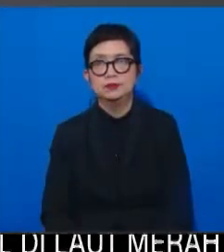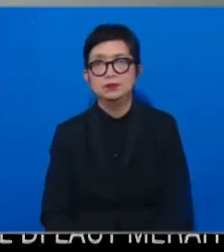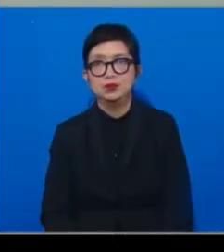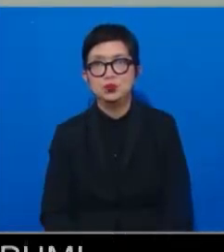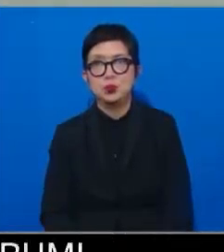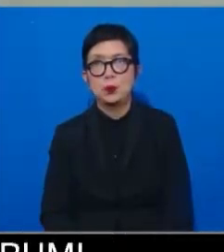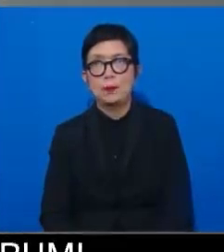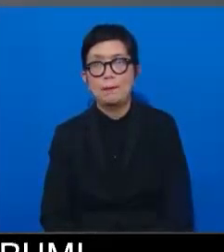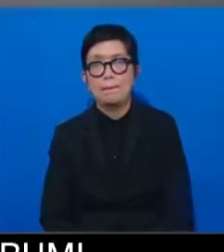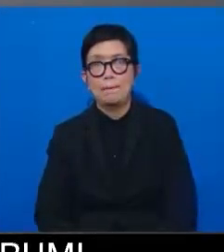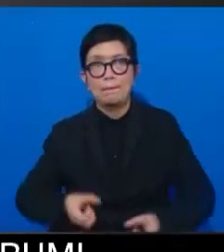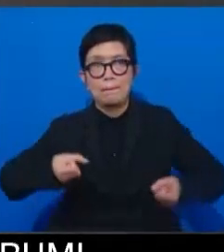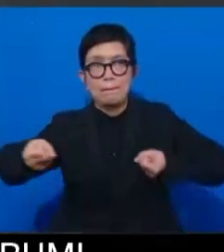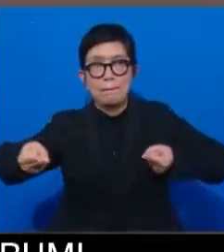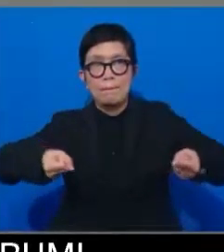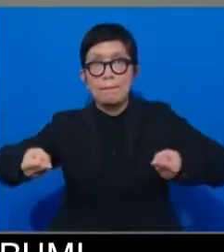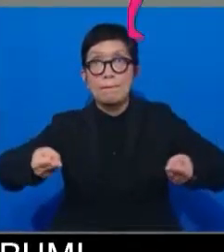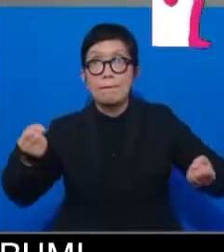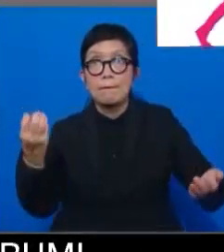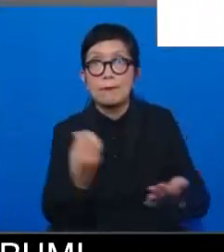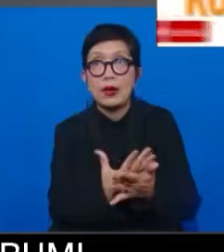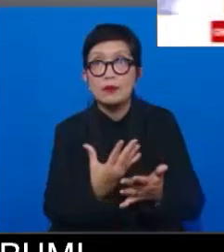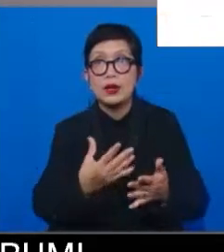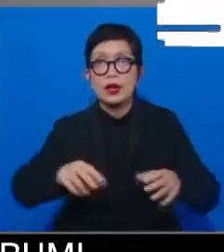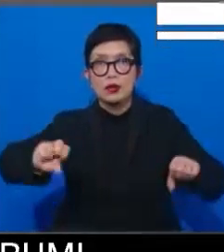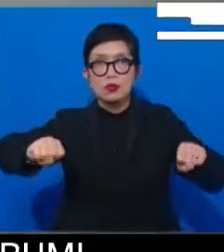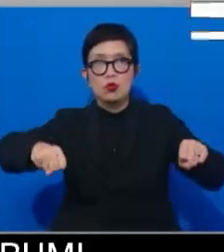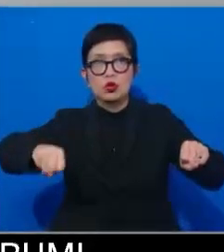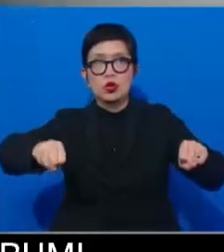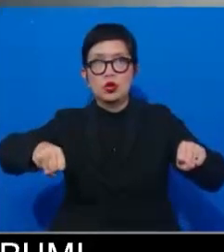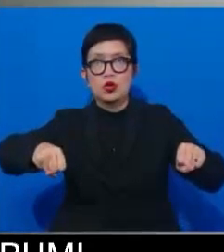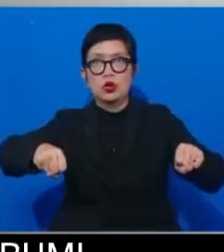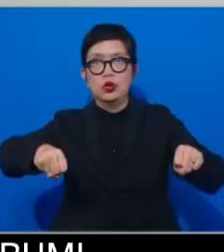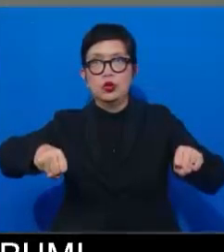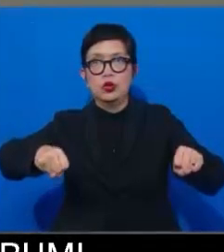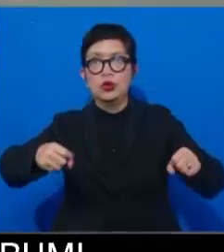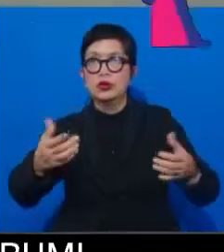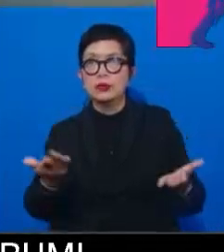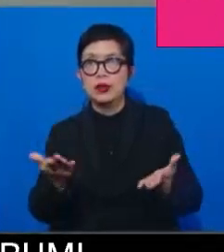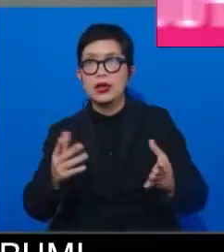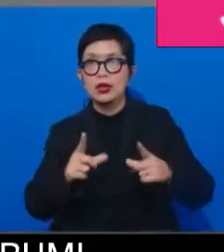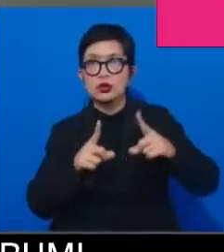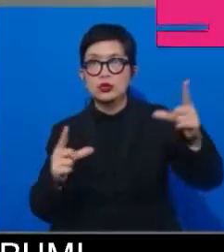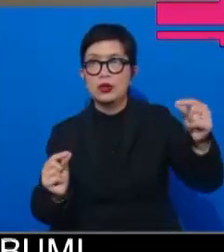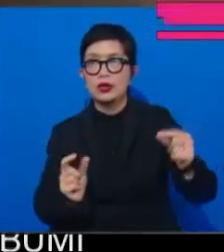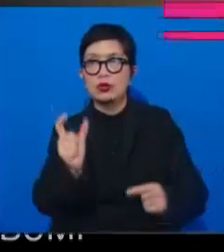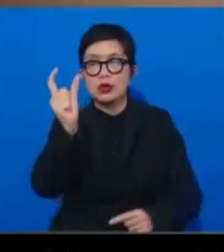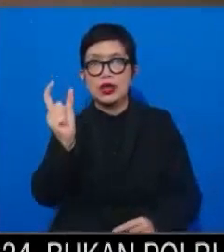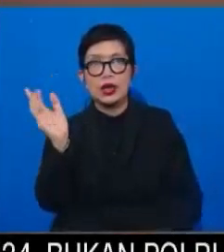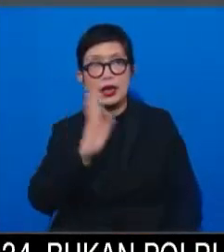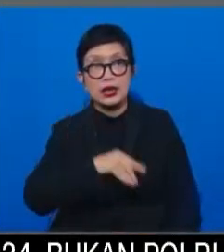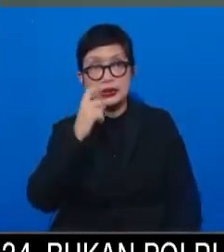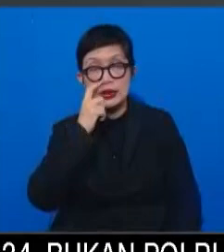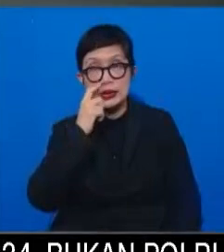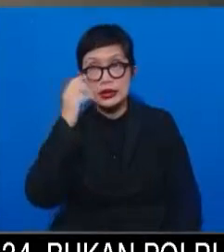Sementara itu, sebuah truk menabrak pengendara motor dan warung buah semangka di Labuhan Batu Selatan, Sumatera Utara pada Selasa siang.